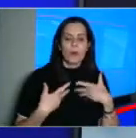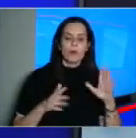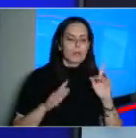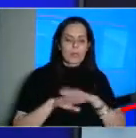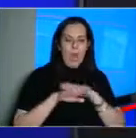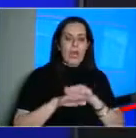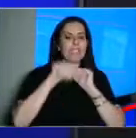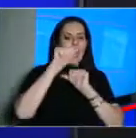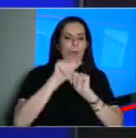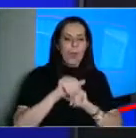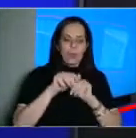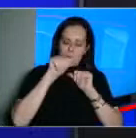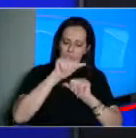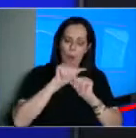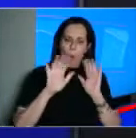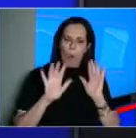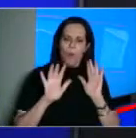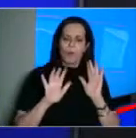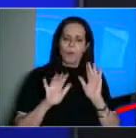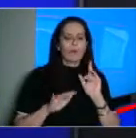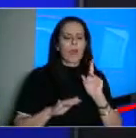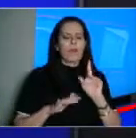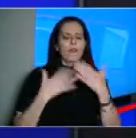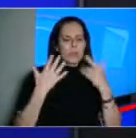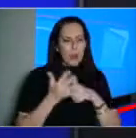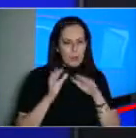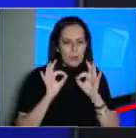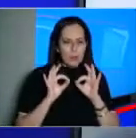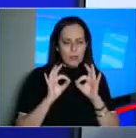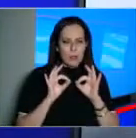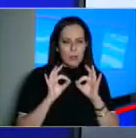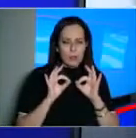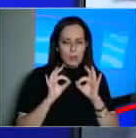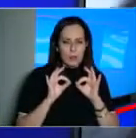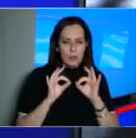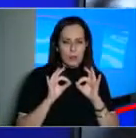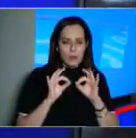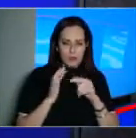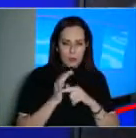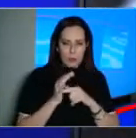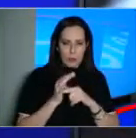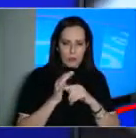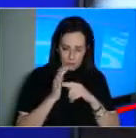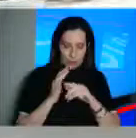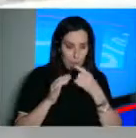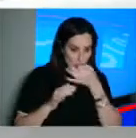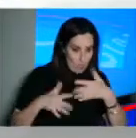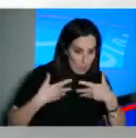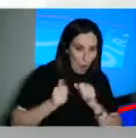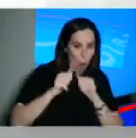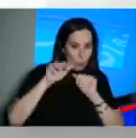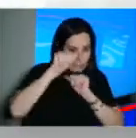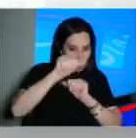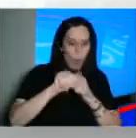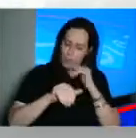המדינה. הם סמכו על המדינה, והסיפור הזה הוא באמת... סמכו בחף. סמכו בסמך וחף,